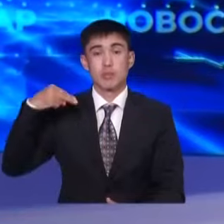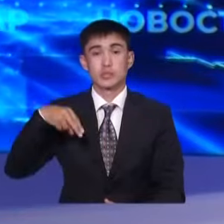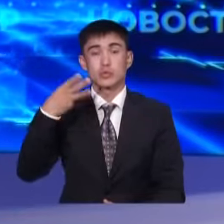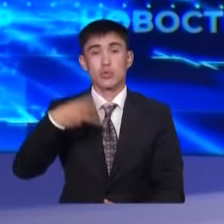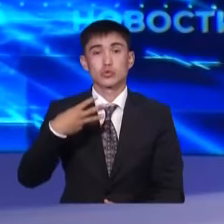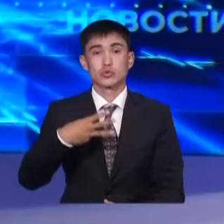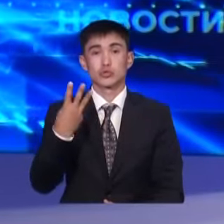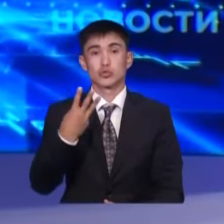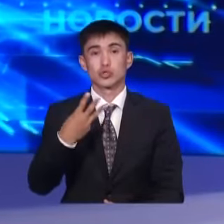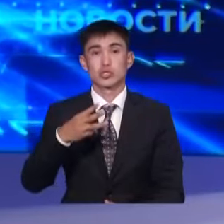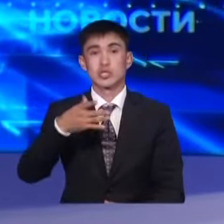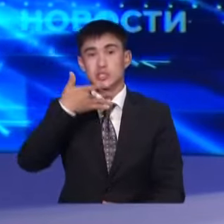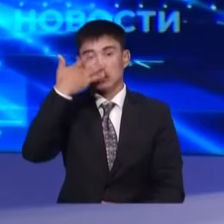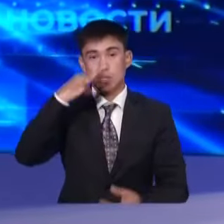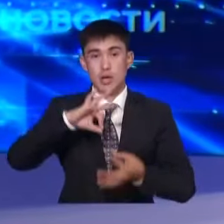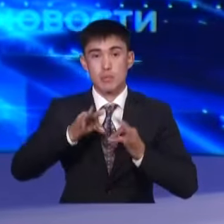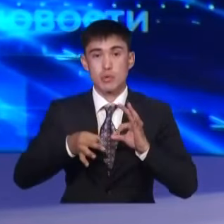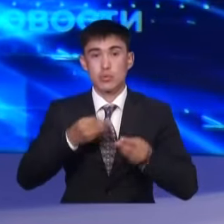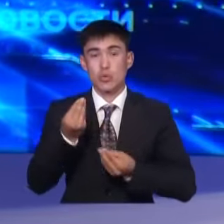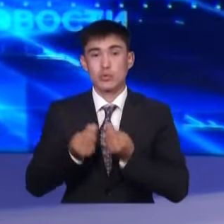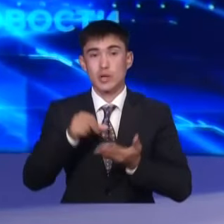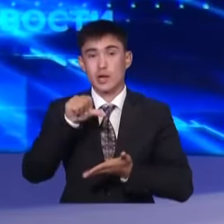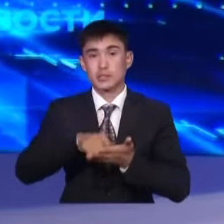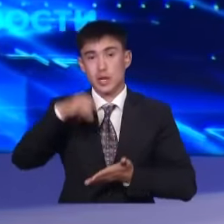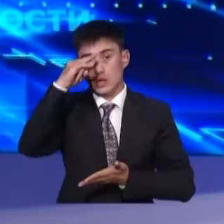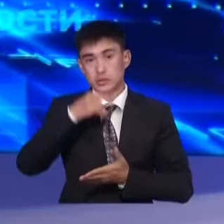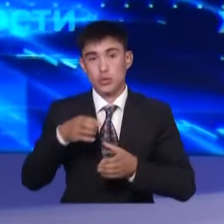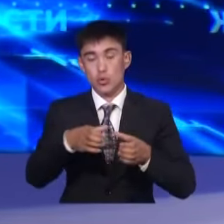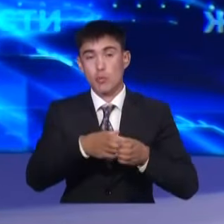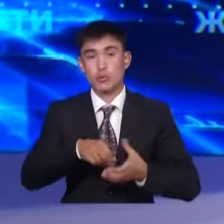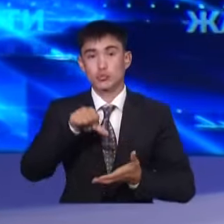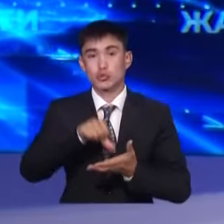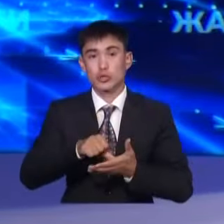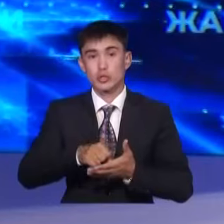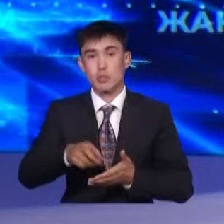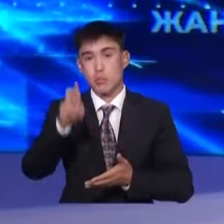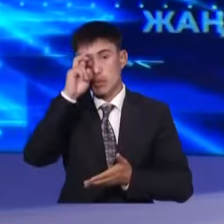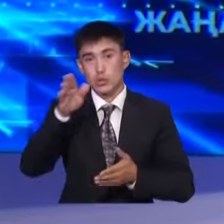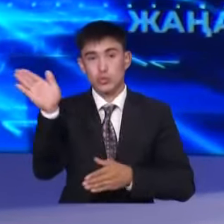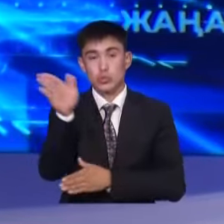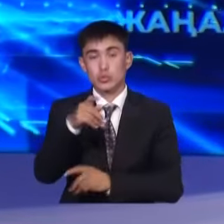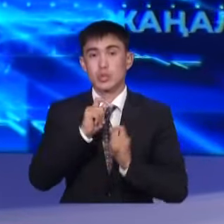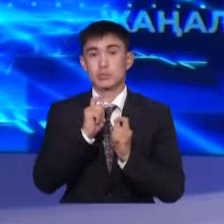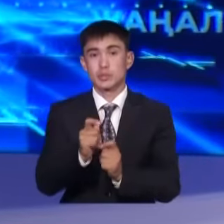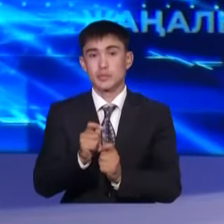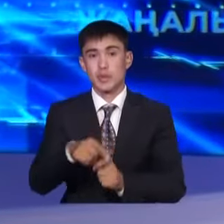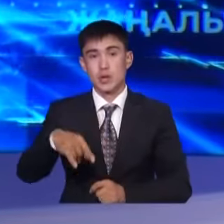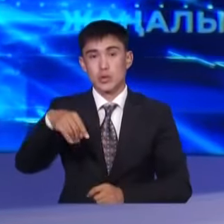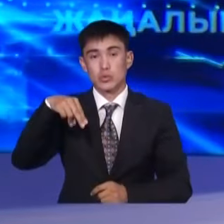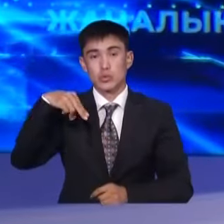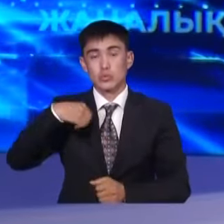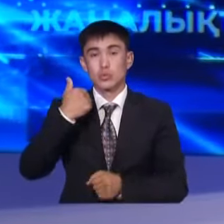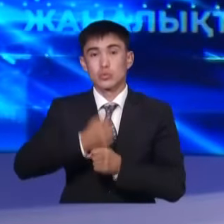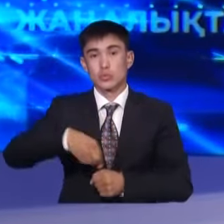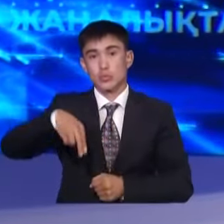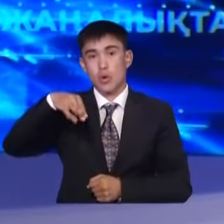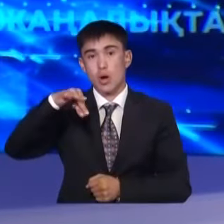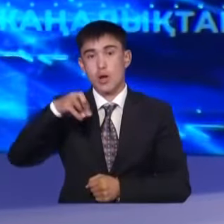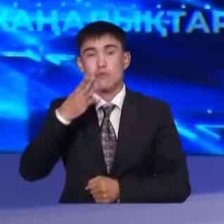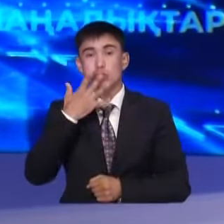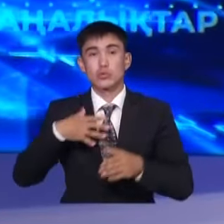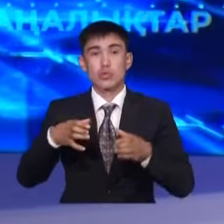Президент 33-ші жазғы олимпиада ойындарына қатысатын Қазақстан құрамасының мүшелеріне мемлекеттік туды тапсырды. Қасым-Жомарт Тоқаев